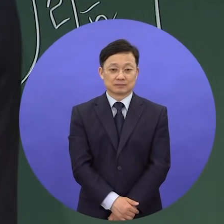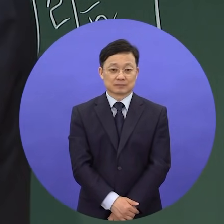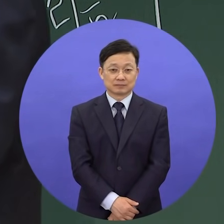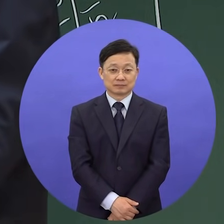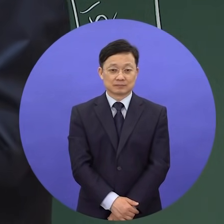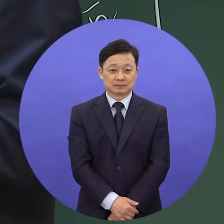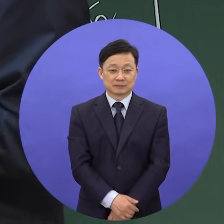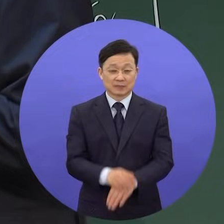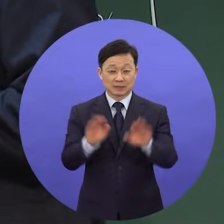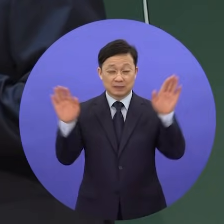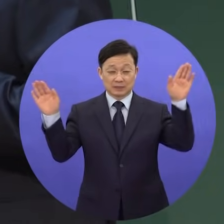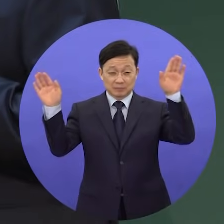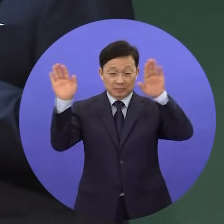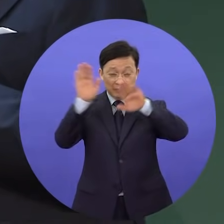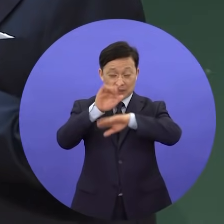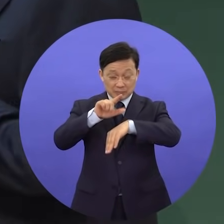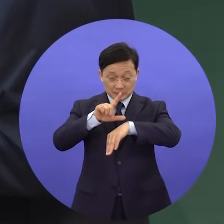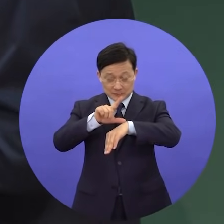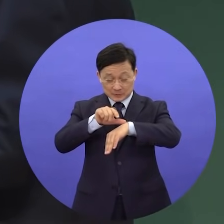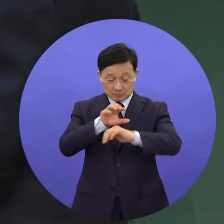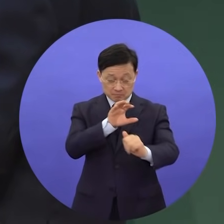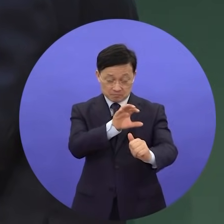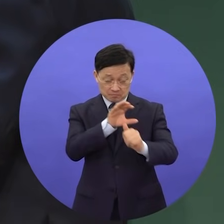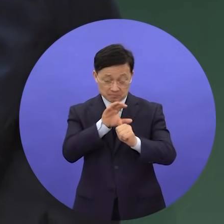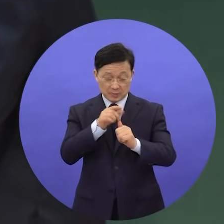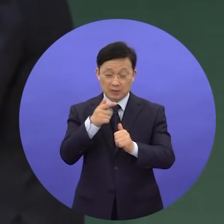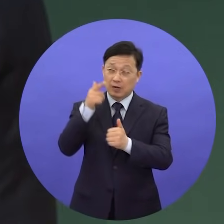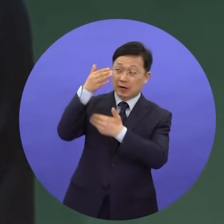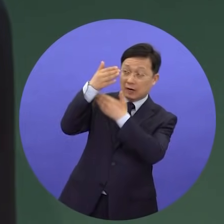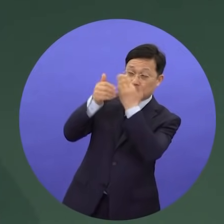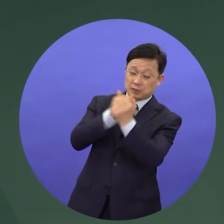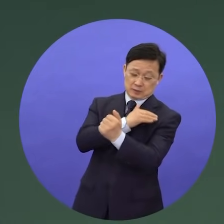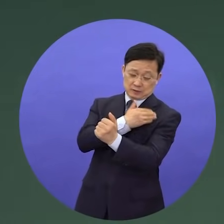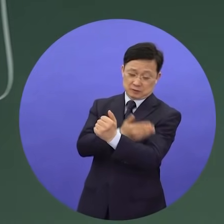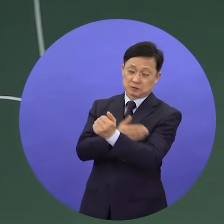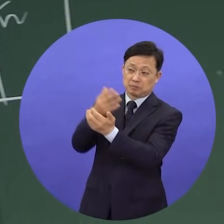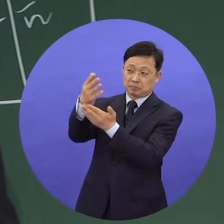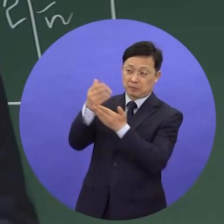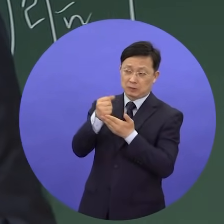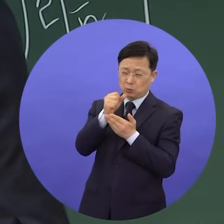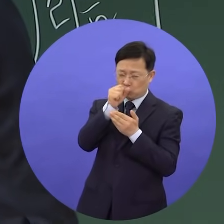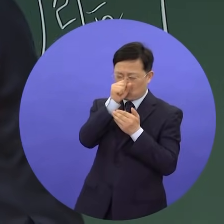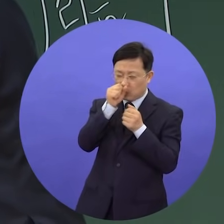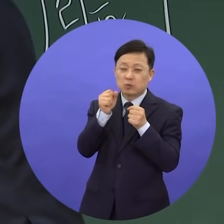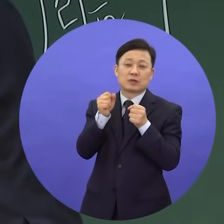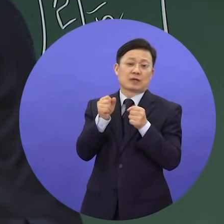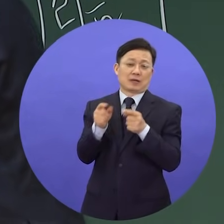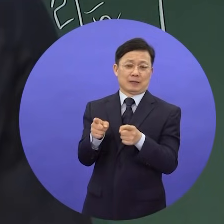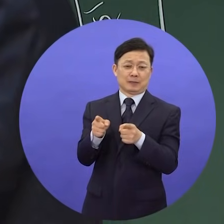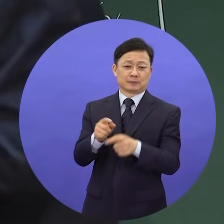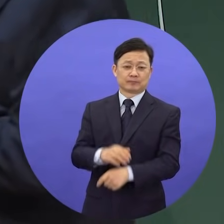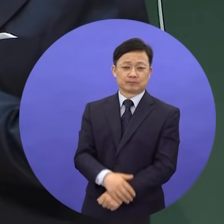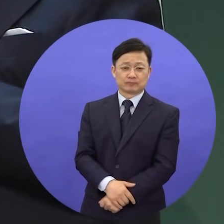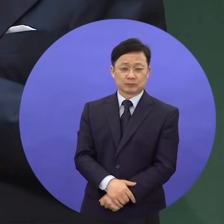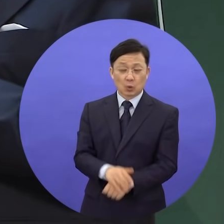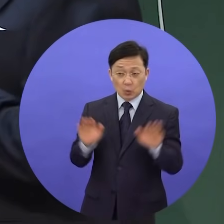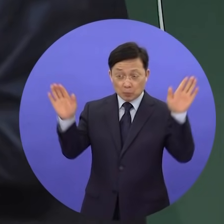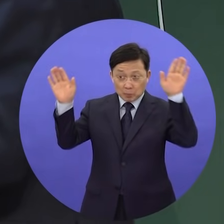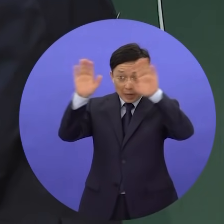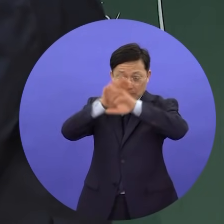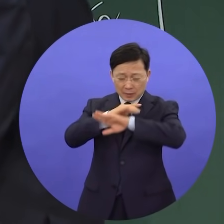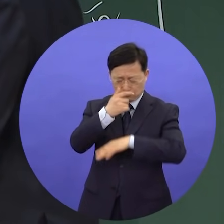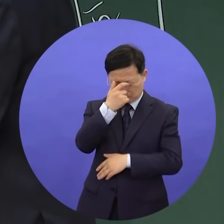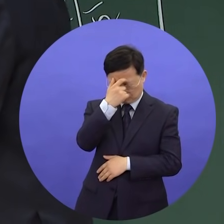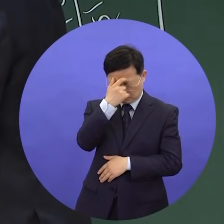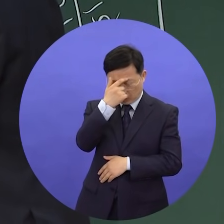굉장히 능력을 얻을 수 있습니다. That in this evening time, you can greatly gain power. 이 밤 시간에는요, 굉장한 답을 얻을 수 있습니다. And in